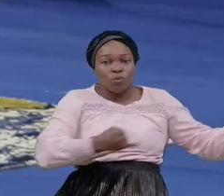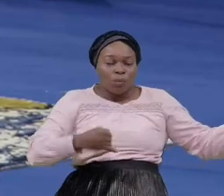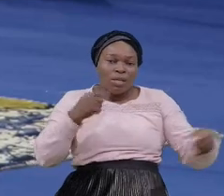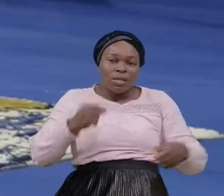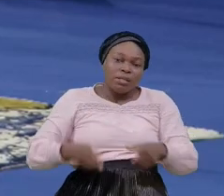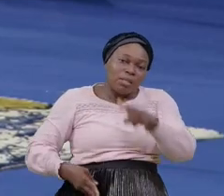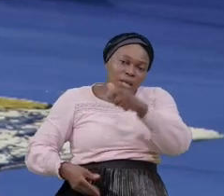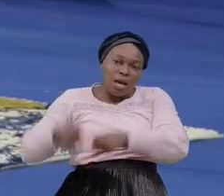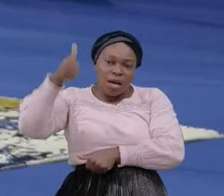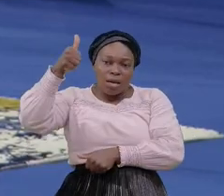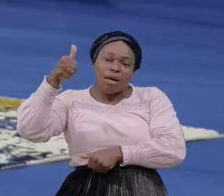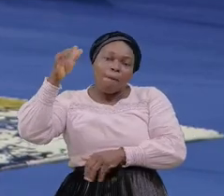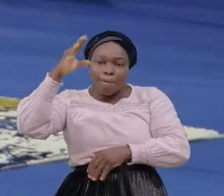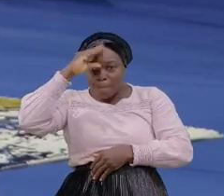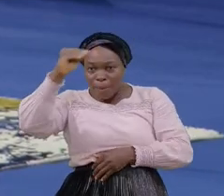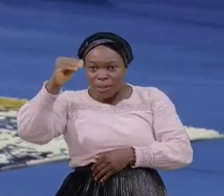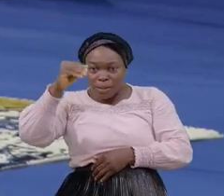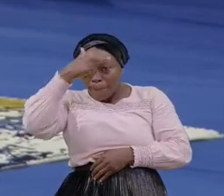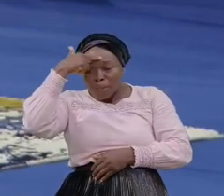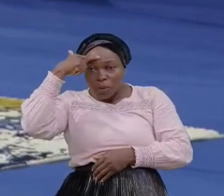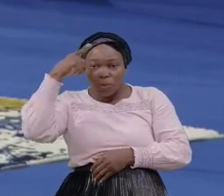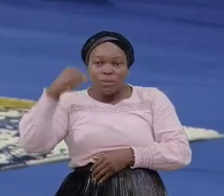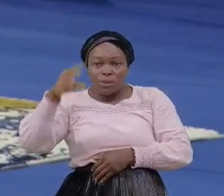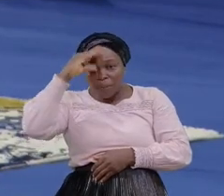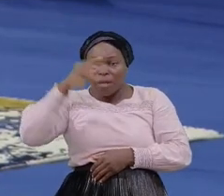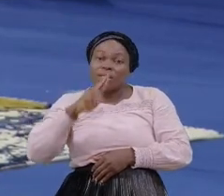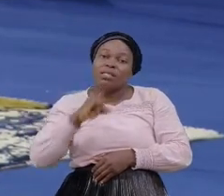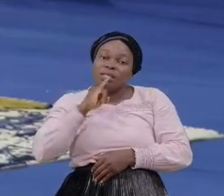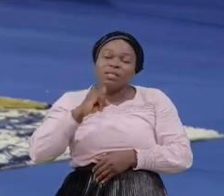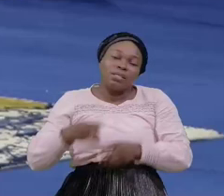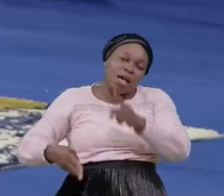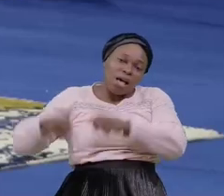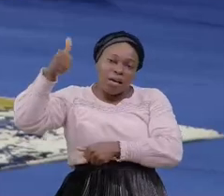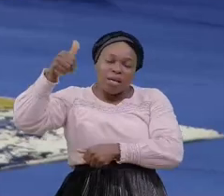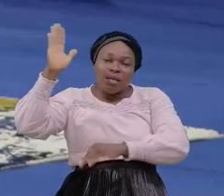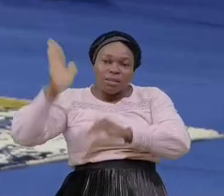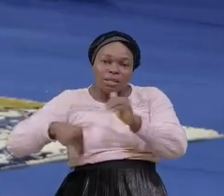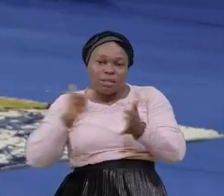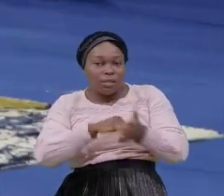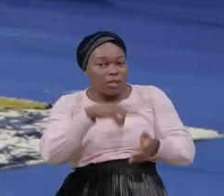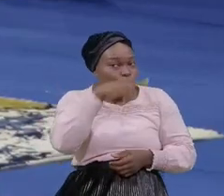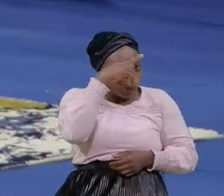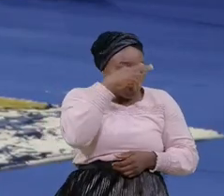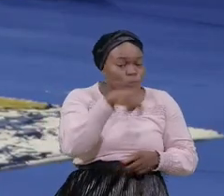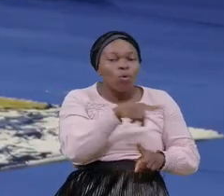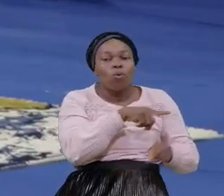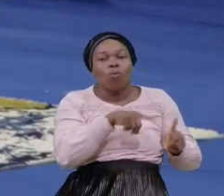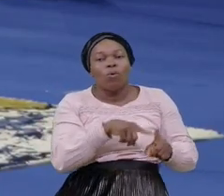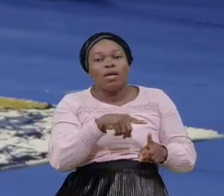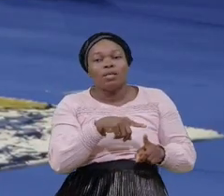l'homme plus élevé, parce que l'homme est plus élevé que la chèvre là, peut affranchir la chèvre là.